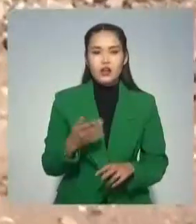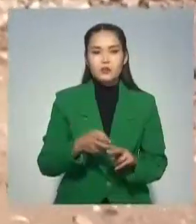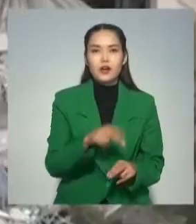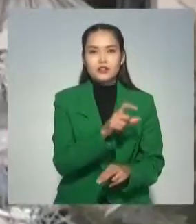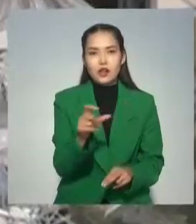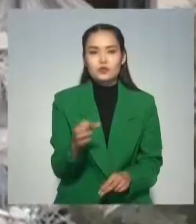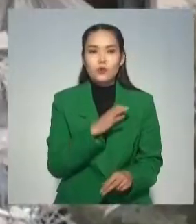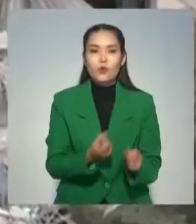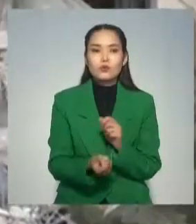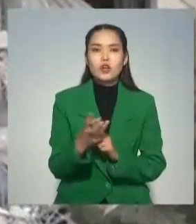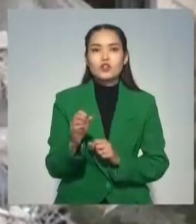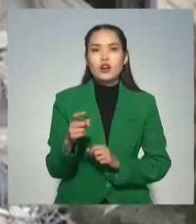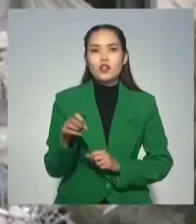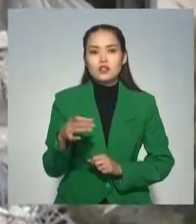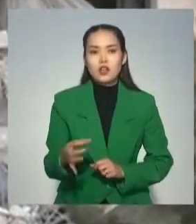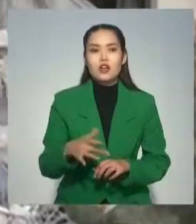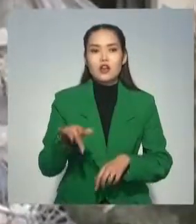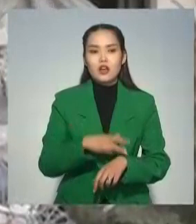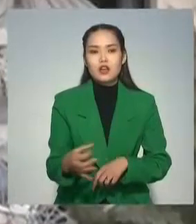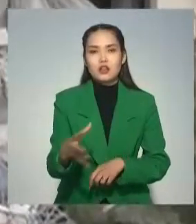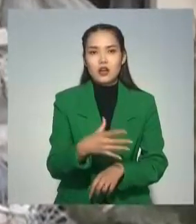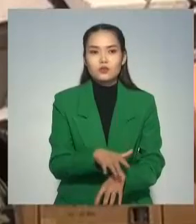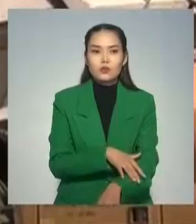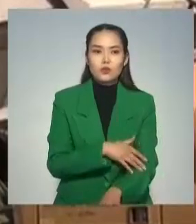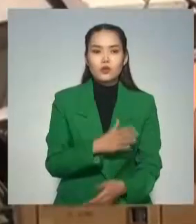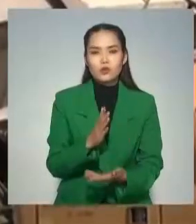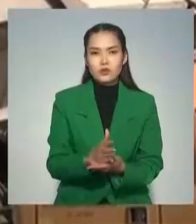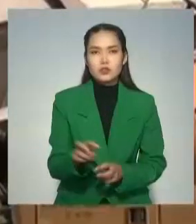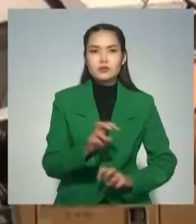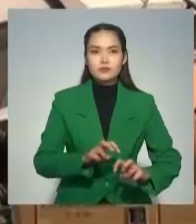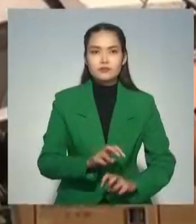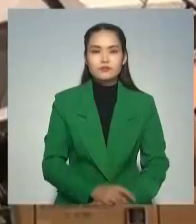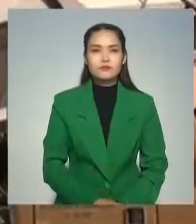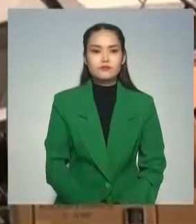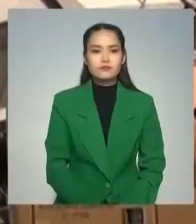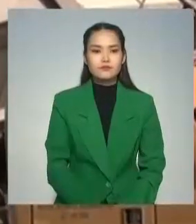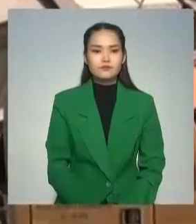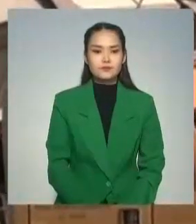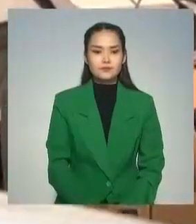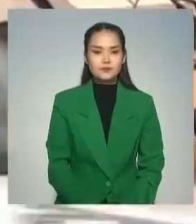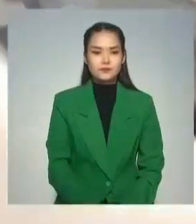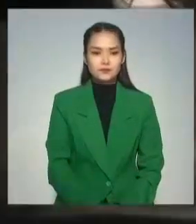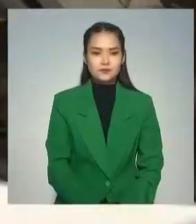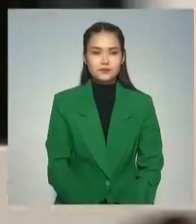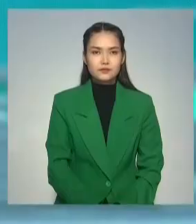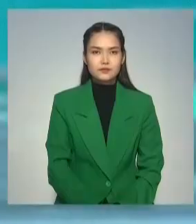пен Хатайда жалғасуда. Бірақ тірі адамдарды табу үміті сөніп барады. Сүндет Оралбеков, Бағлан Жангозин, Астана Таймс.